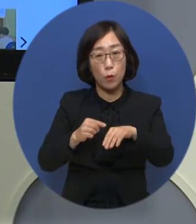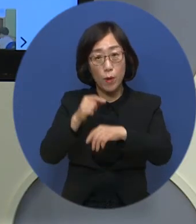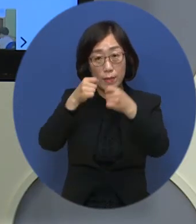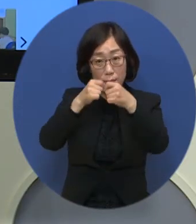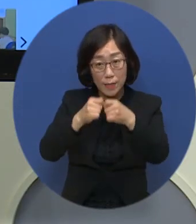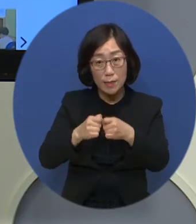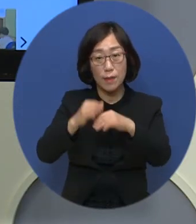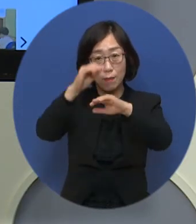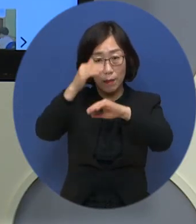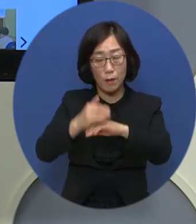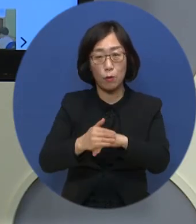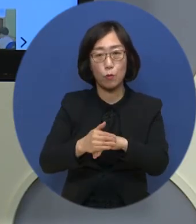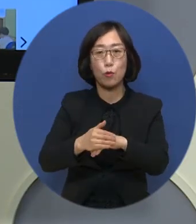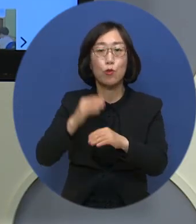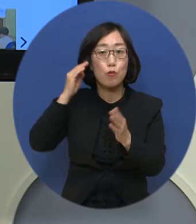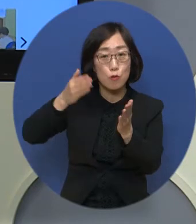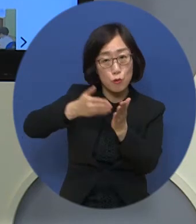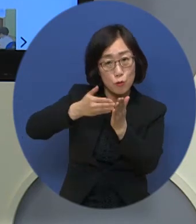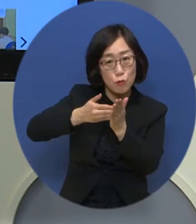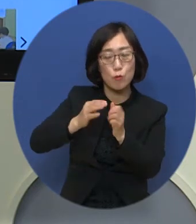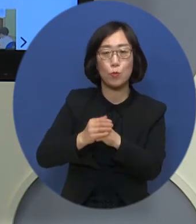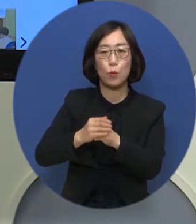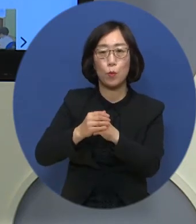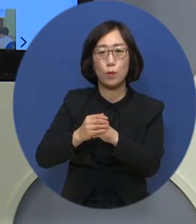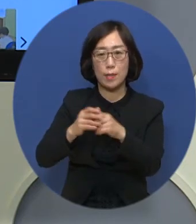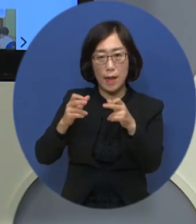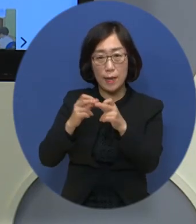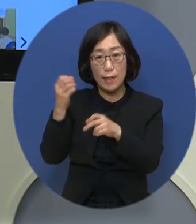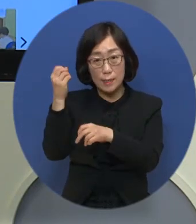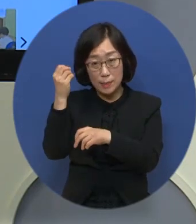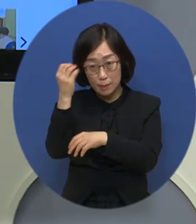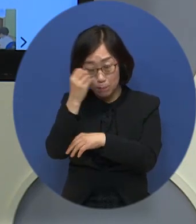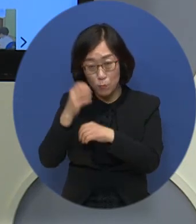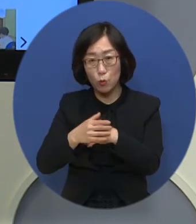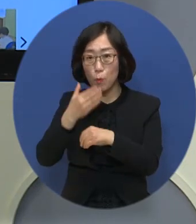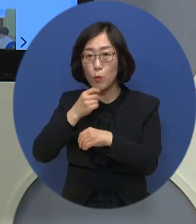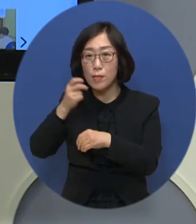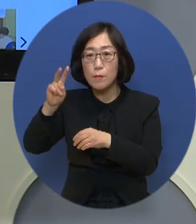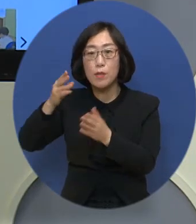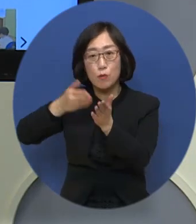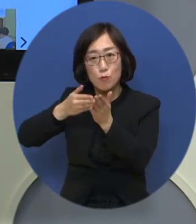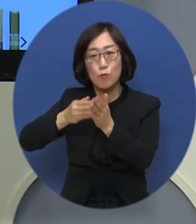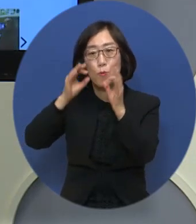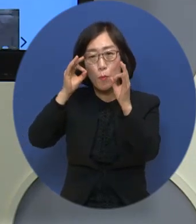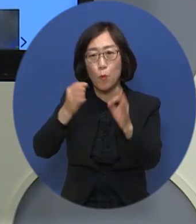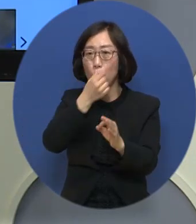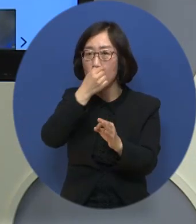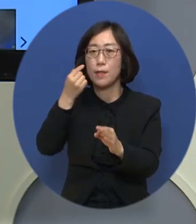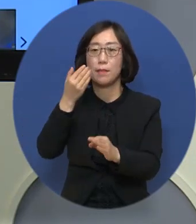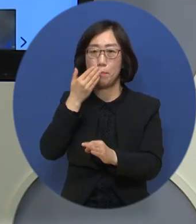자세한 사항은 웰 피어 뉴스 홈페이지와 장애인 신문 복지 탭이 뉴스를 통해 확인할 수 있습니다